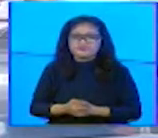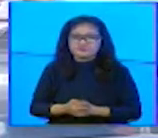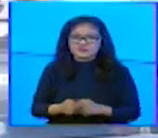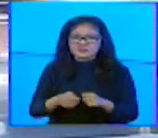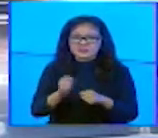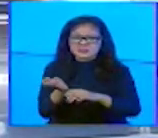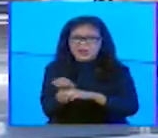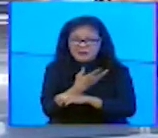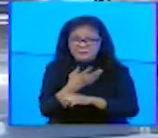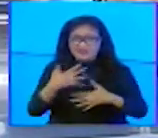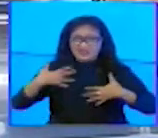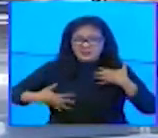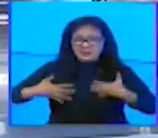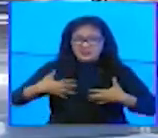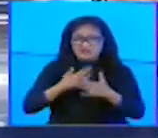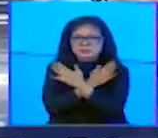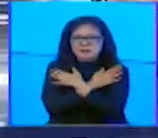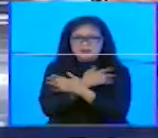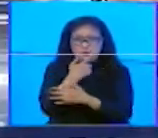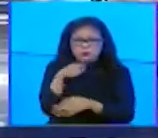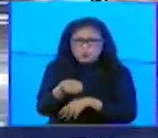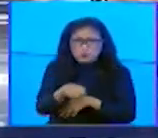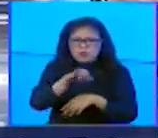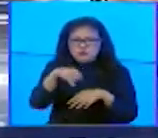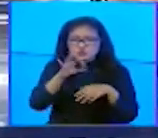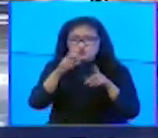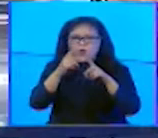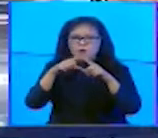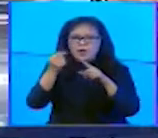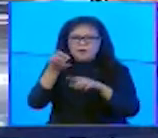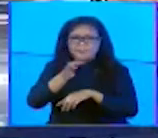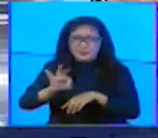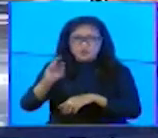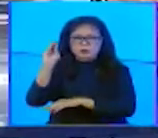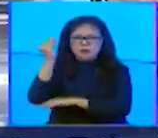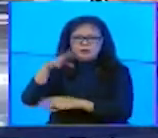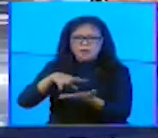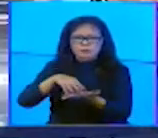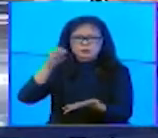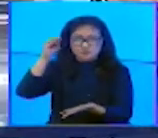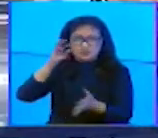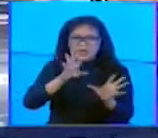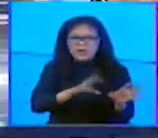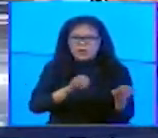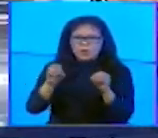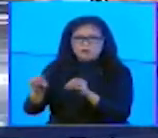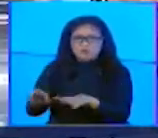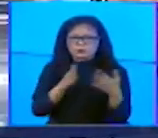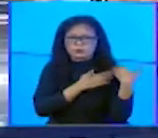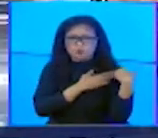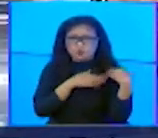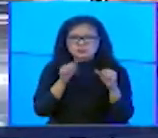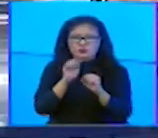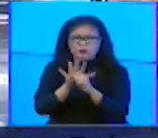Kita beralih ke informasi lain, hasil tes rapid reaktif jenazah lansia di Johar Baru, Jakarta Pusat dievakuasi